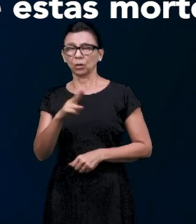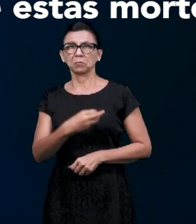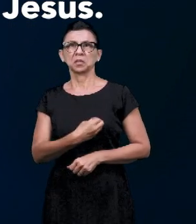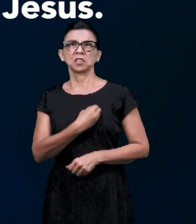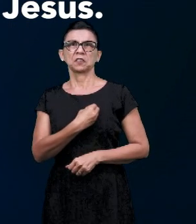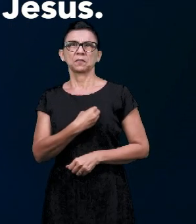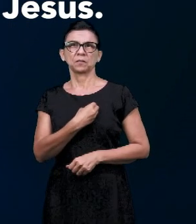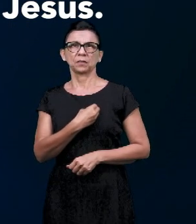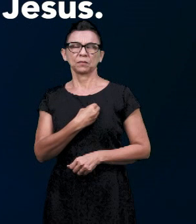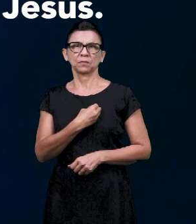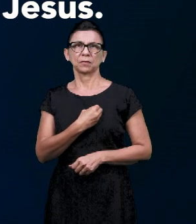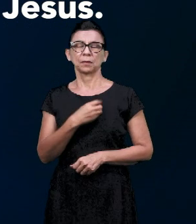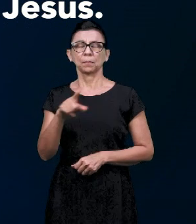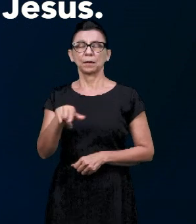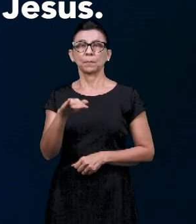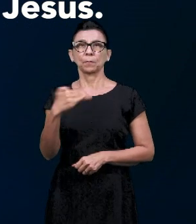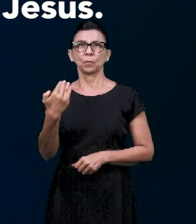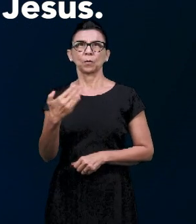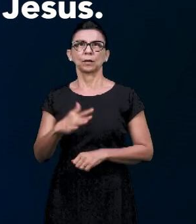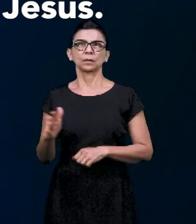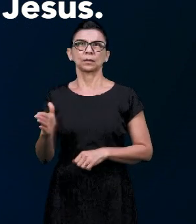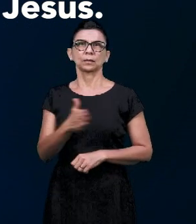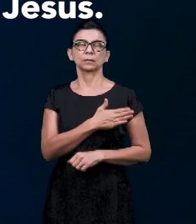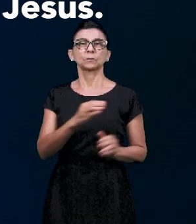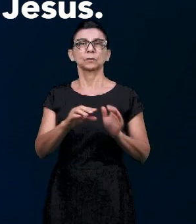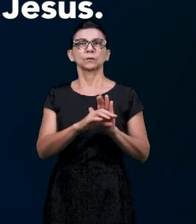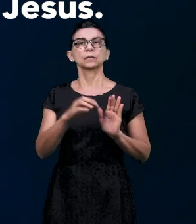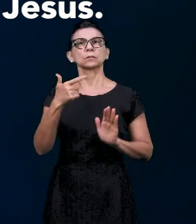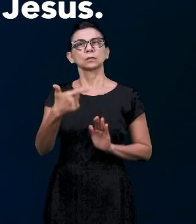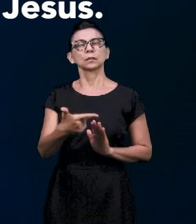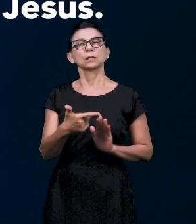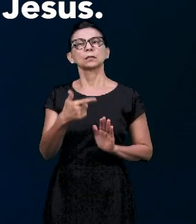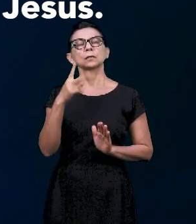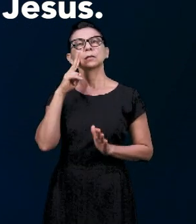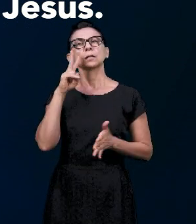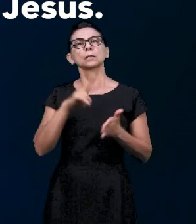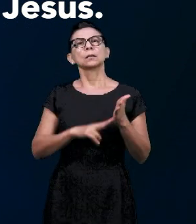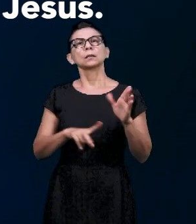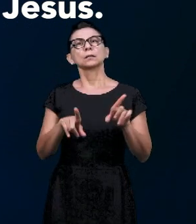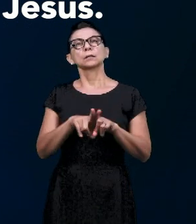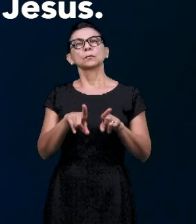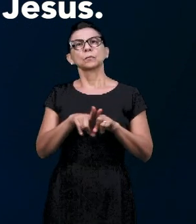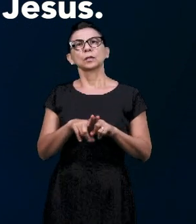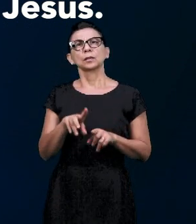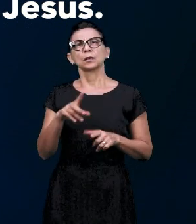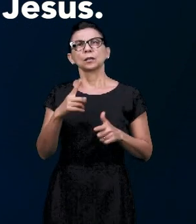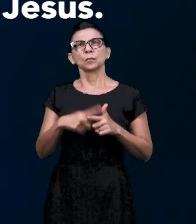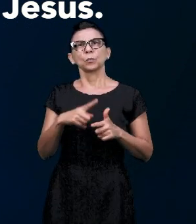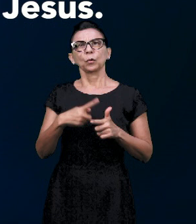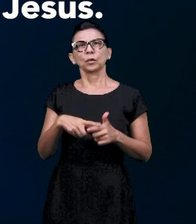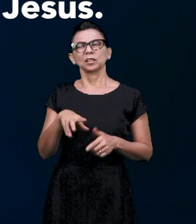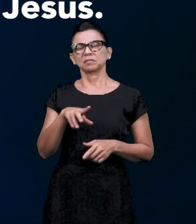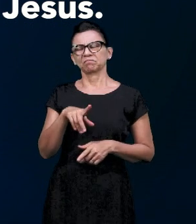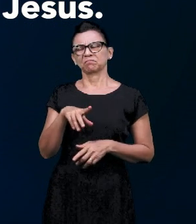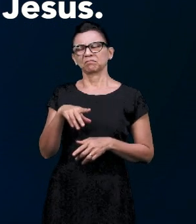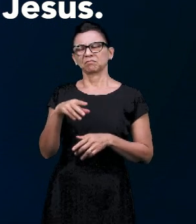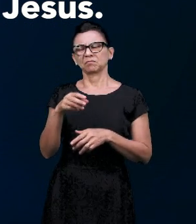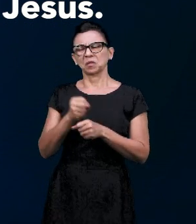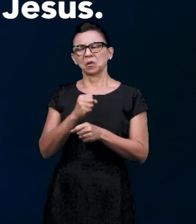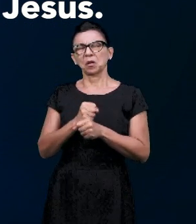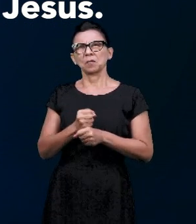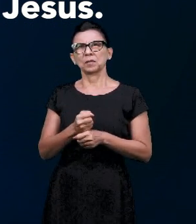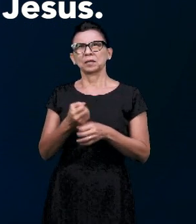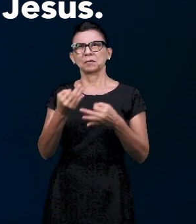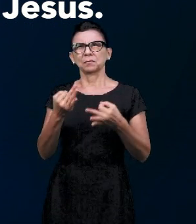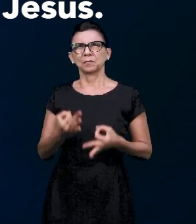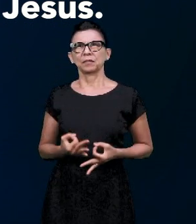lire aussi « Car je n'ai pas trouvé tes œuvres parfaites devant Dieu. » Les œuvres